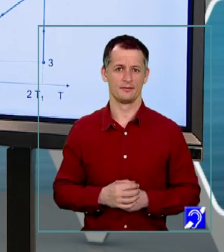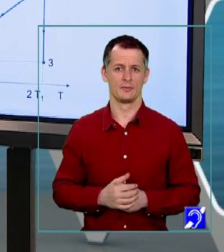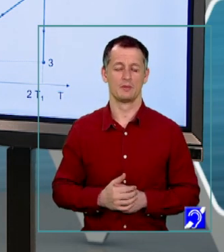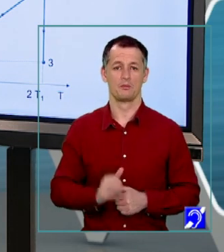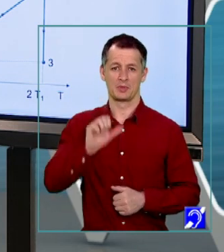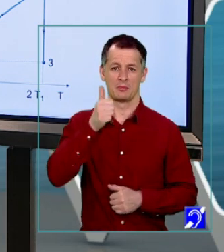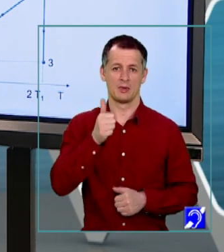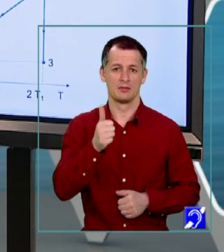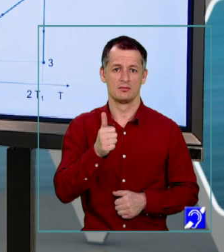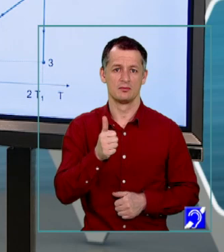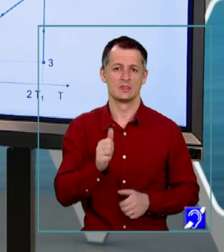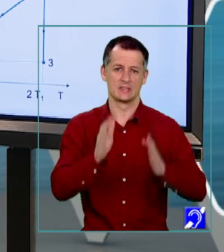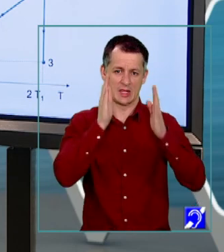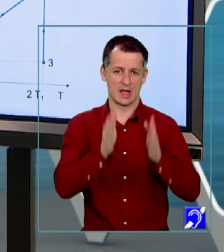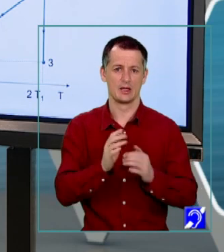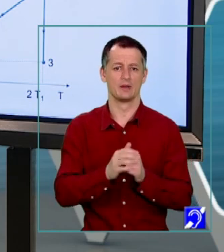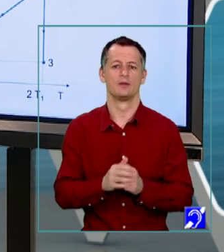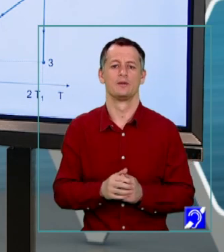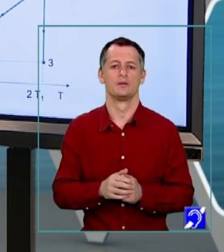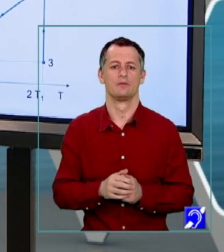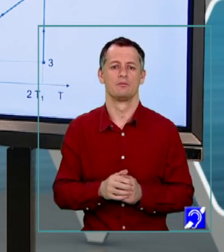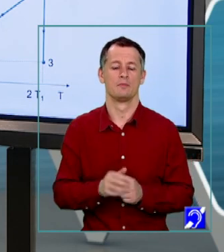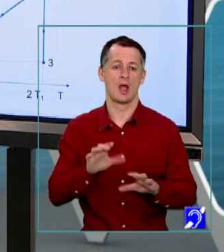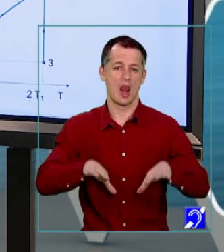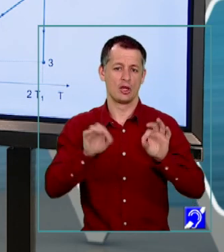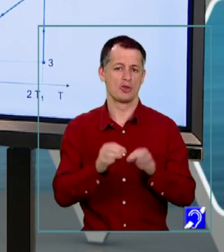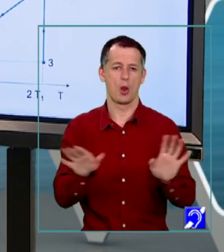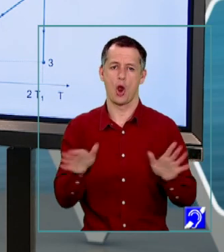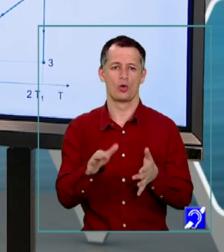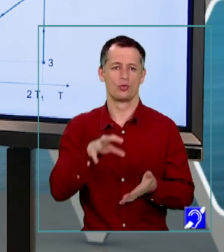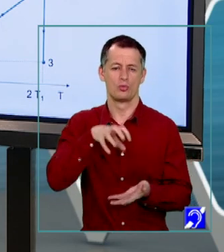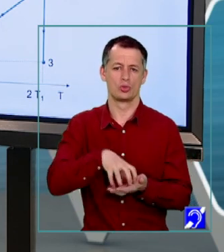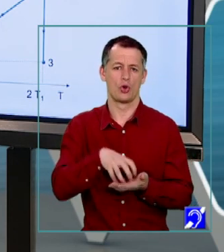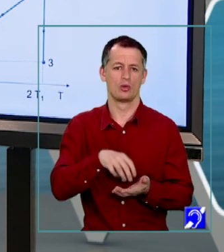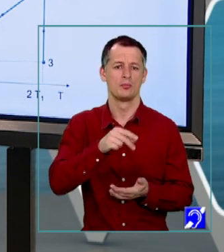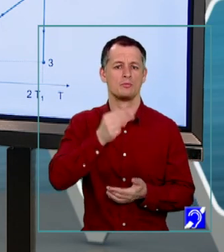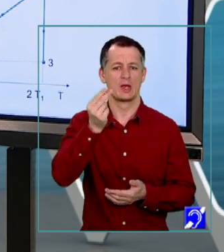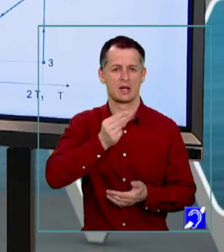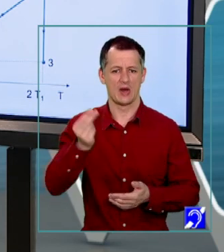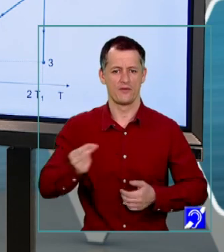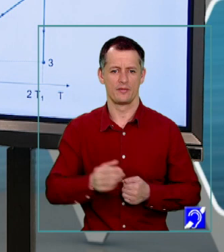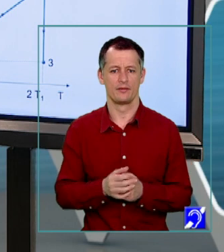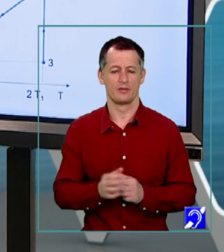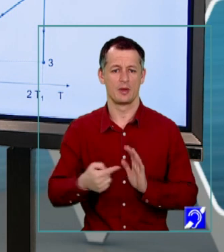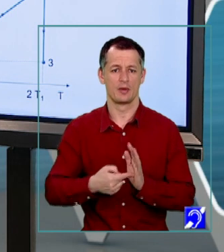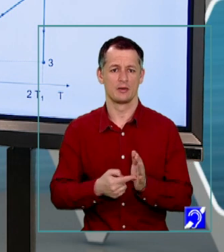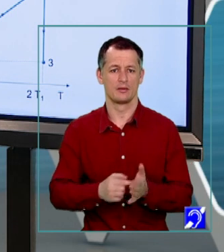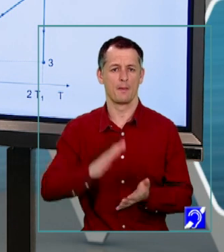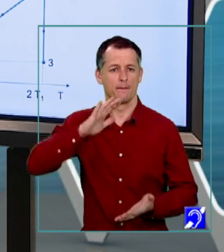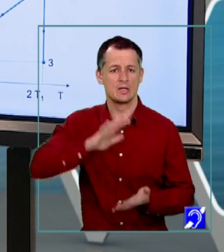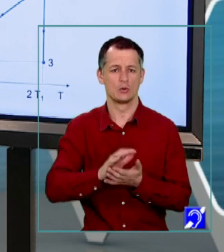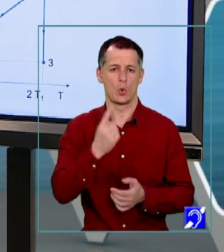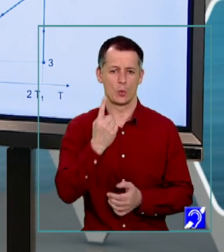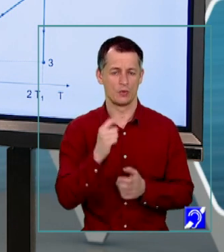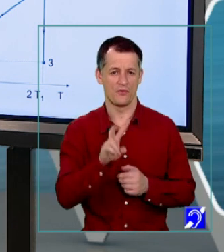Starea 1. Avem starea 1, ne alegem oriunde pe grafic, eu deja am marcat-o, presiunea pe 1,